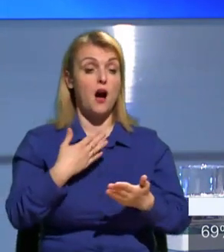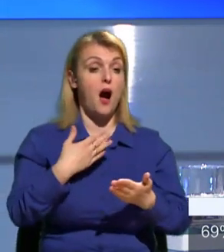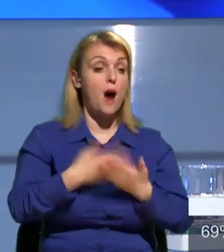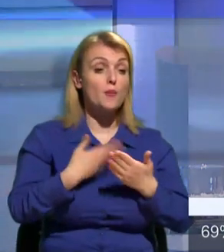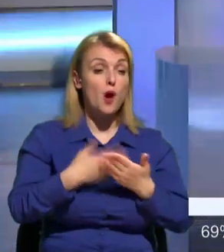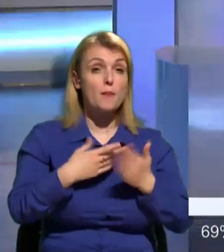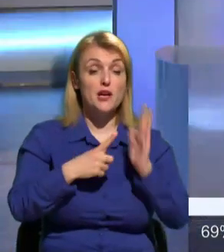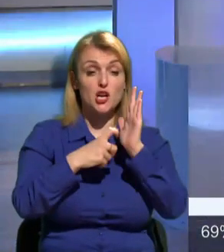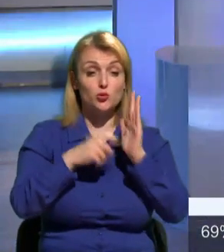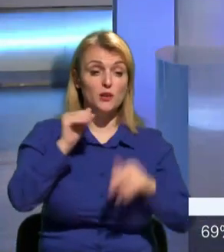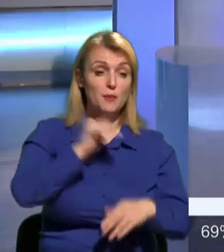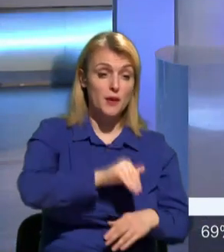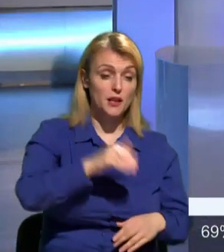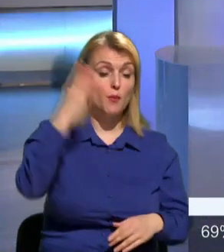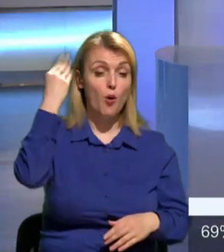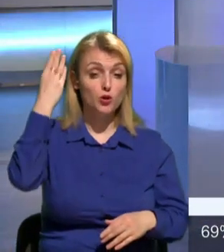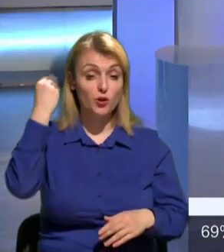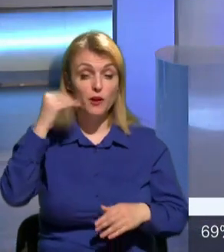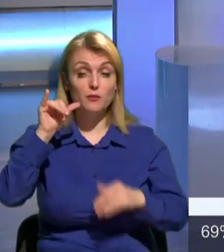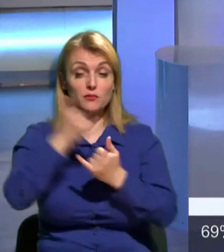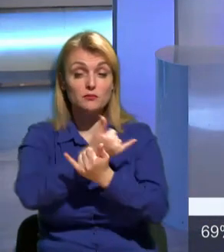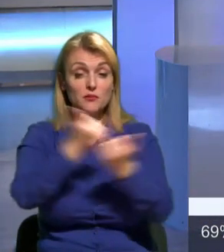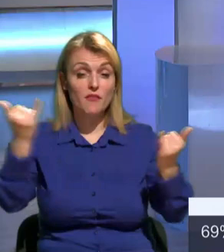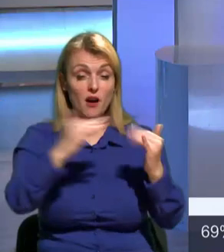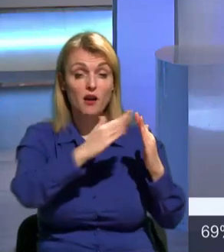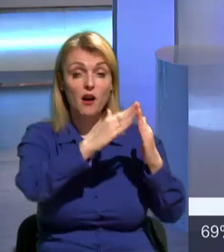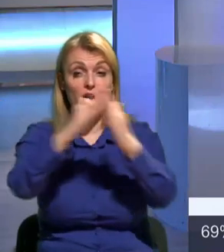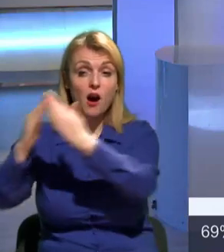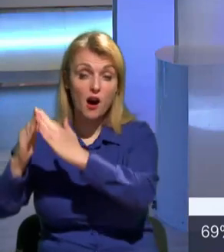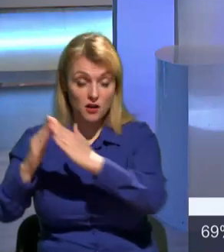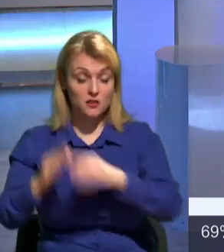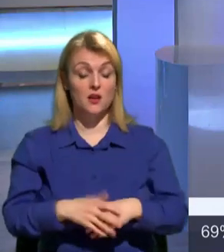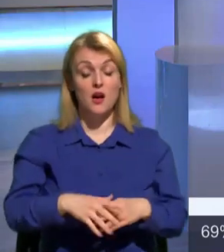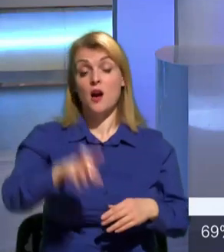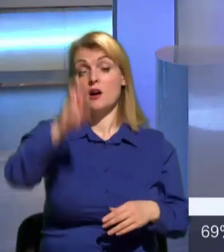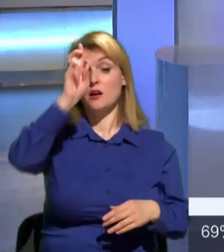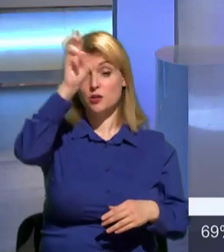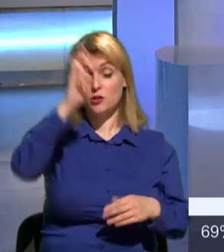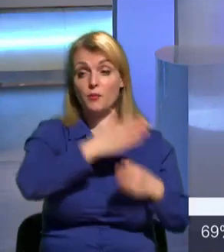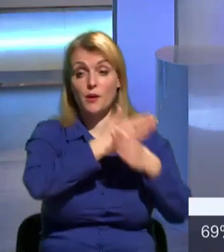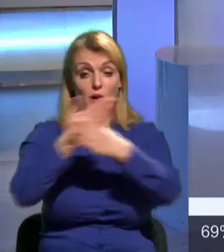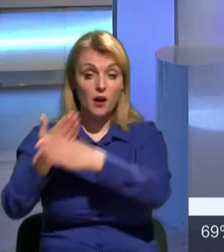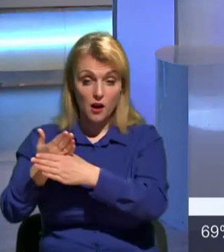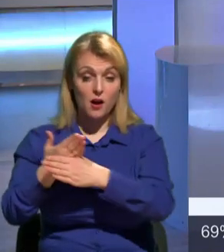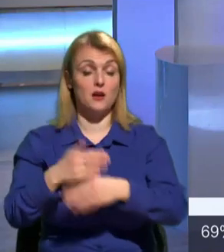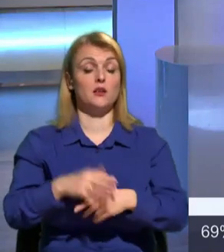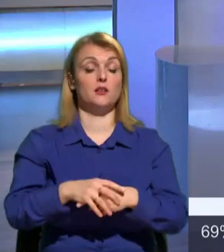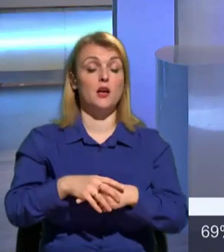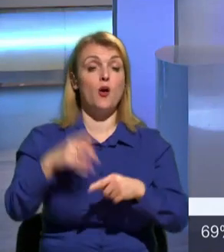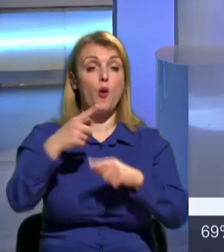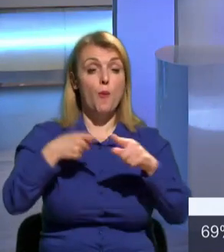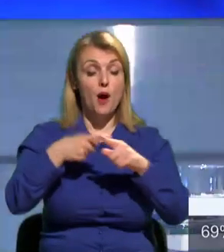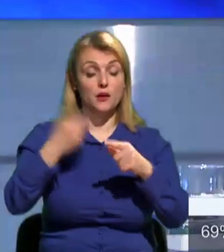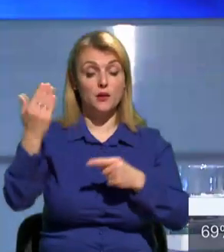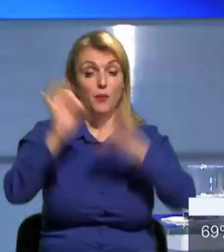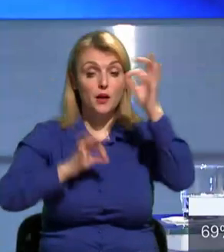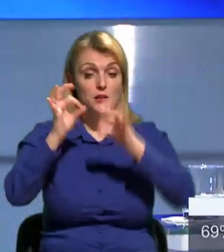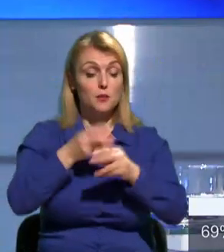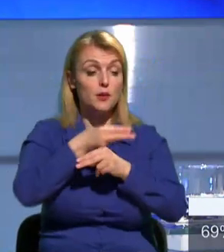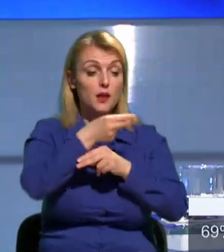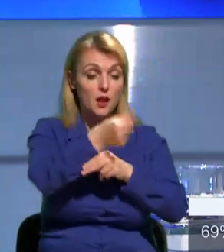obținut locuința în condițiile când statul îi acordă suport, achită dobânda bancară și chiar o parte din credit. Noi,